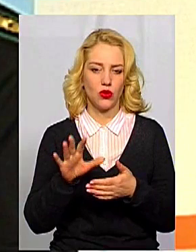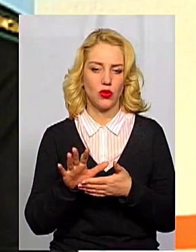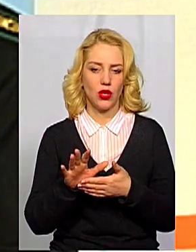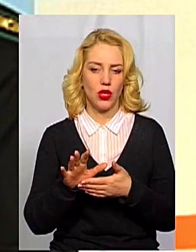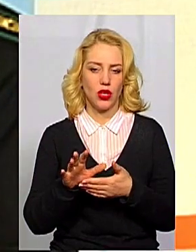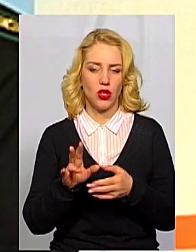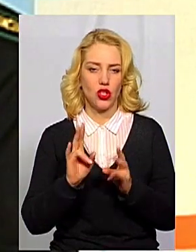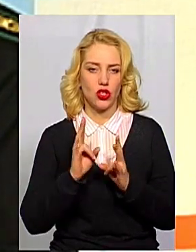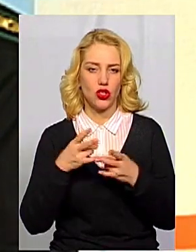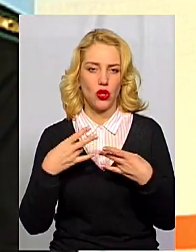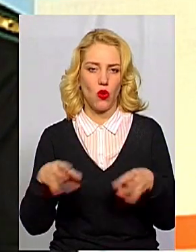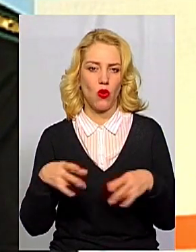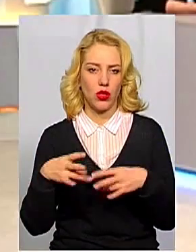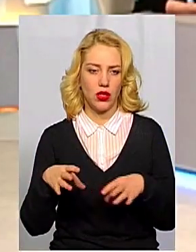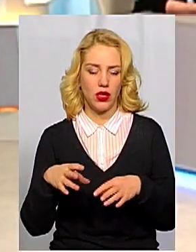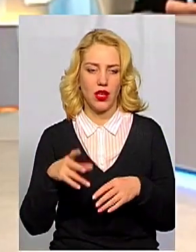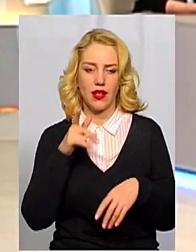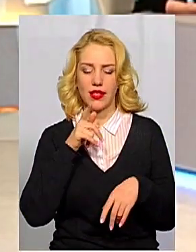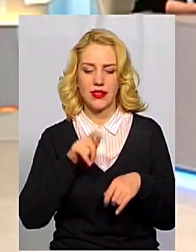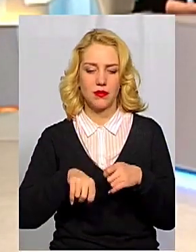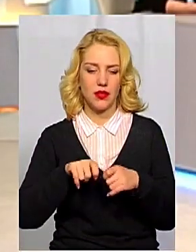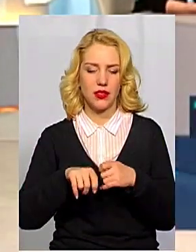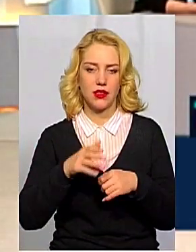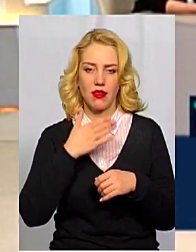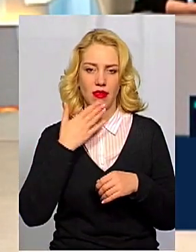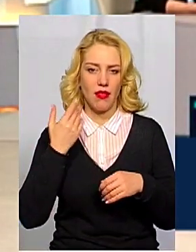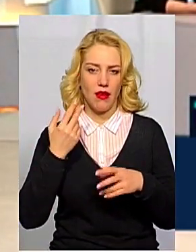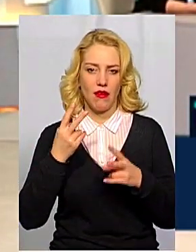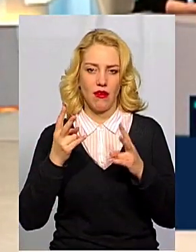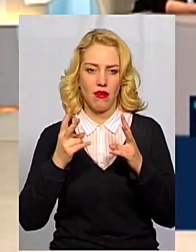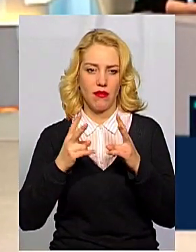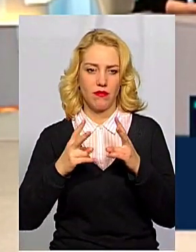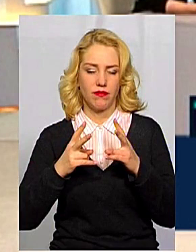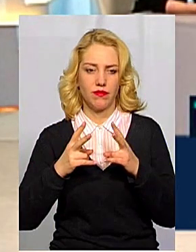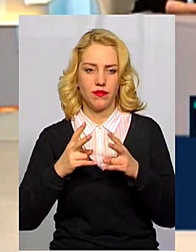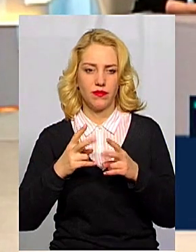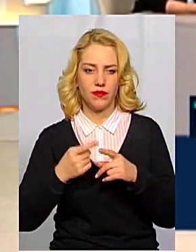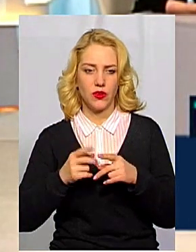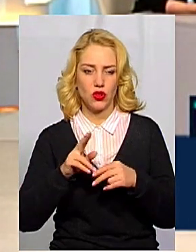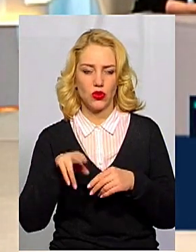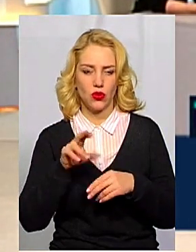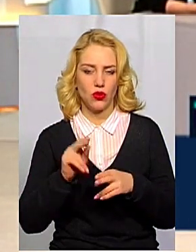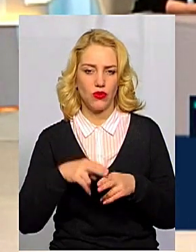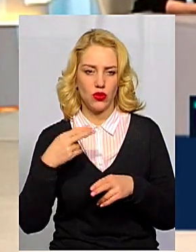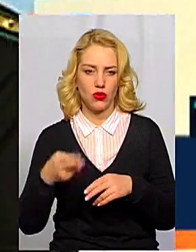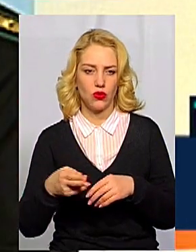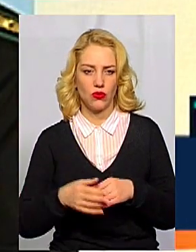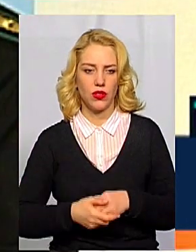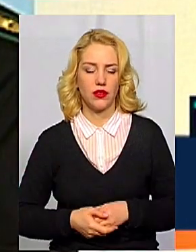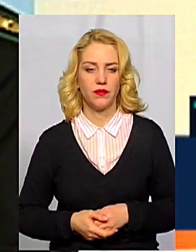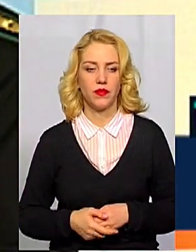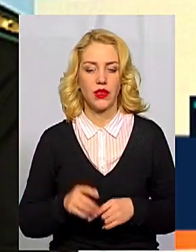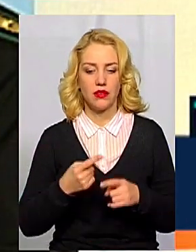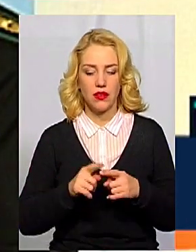довкіллю, інспекцію не розраховували збитки, не пред'являлися, тобто не виставлялися вимоги щодо відшкодування шкоди. Тобто рубка цілком